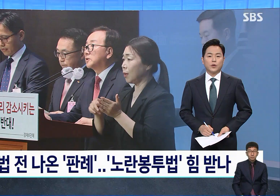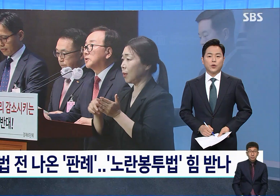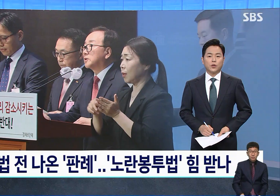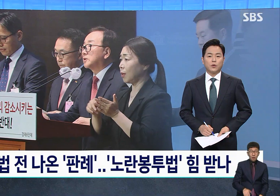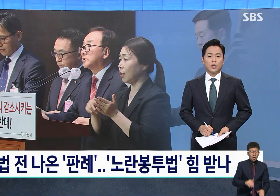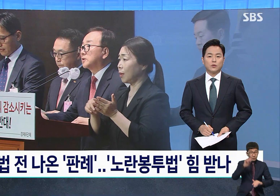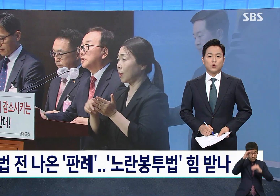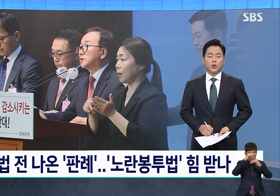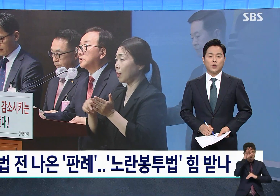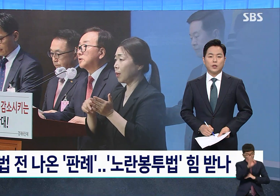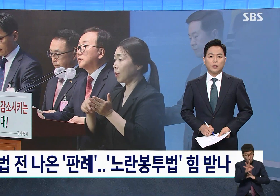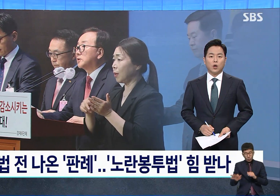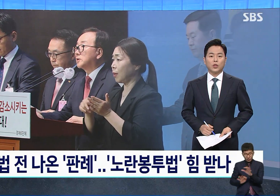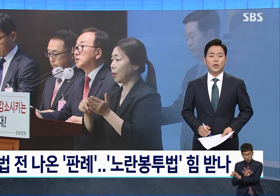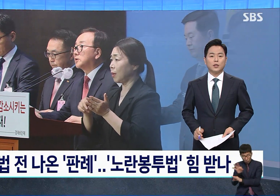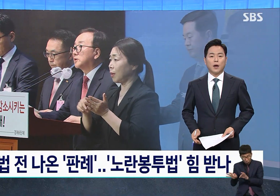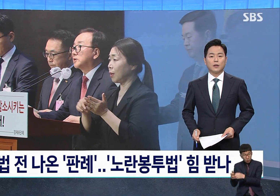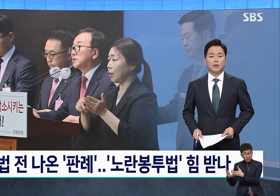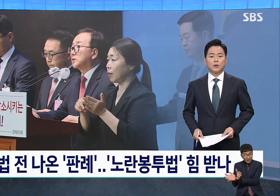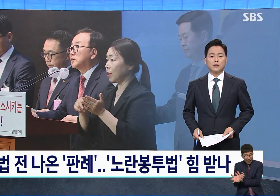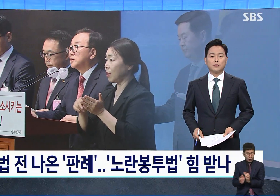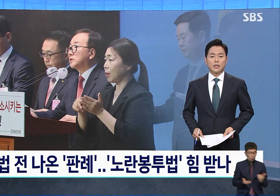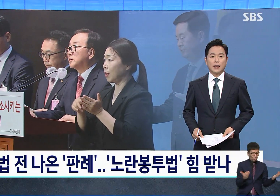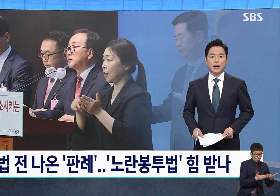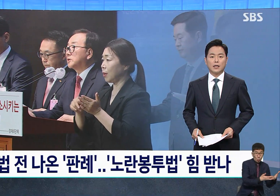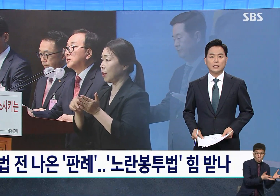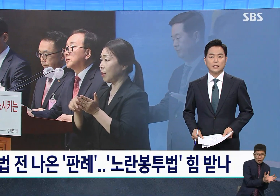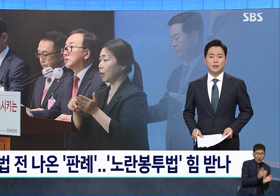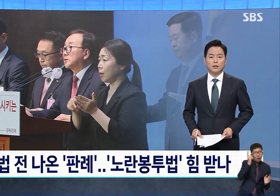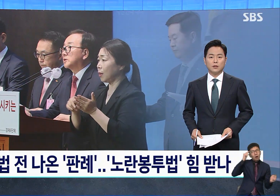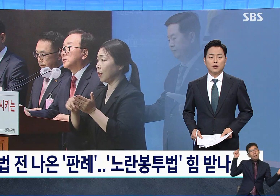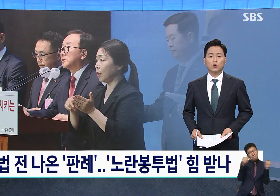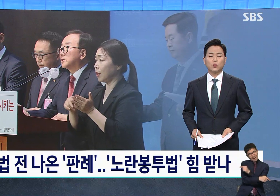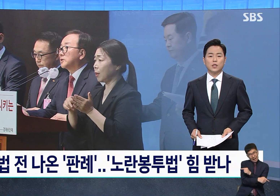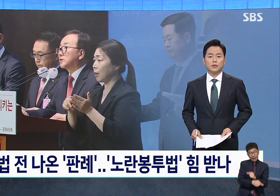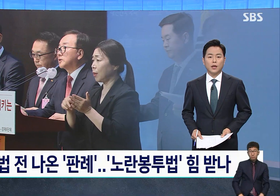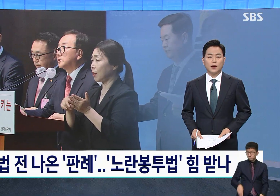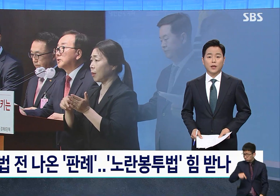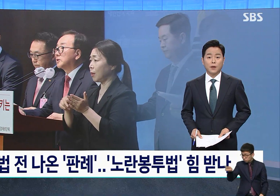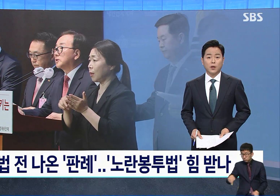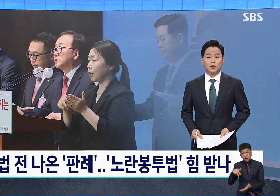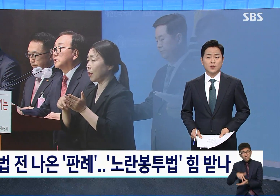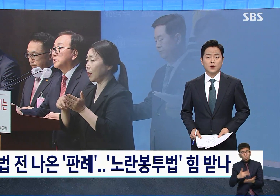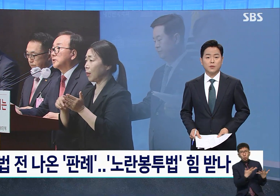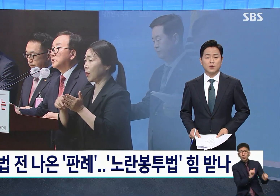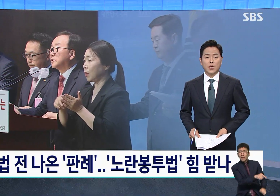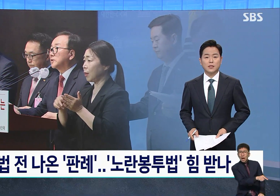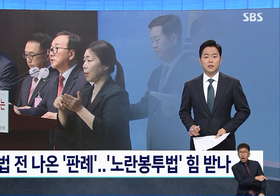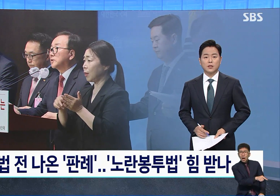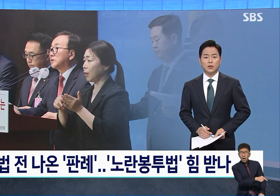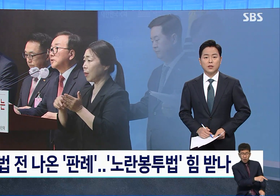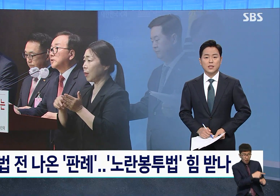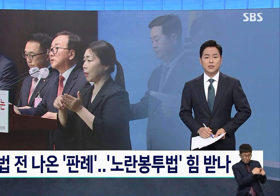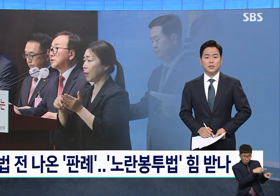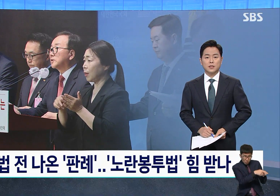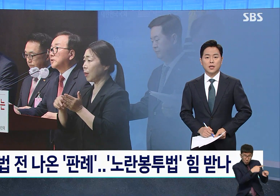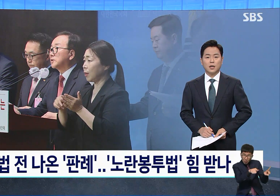이 소식에 경영계와 노동계는 엇갈린 반응을 내놨습니다. 재계는 노동자들의 개별 책임을 따지는